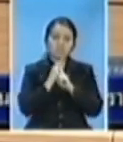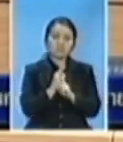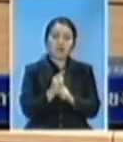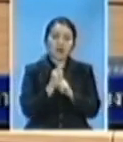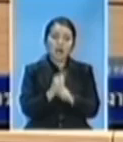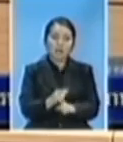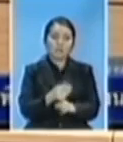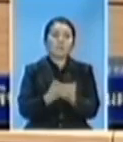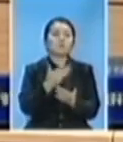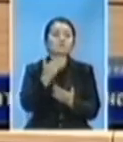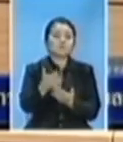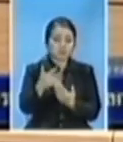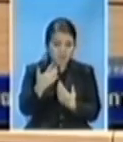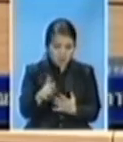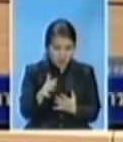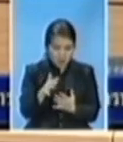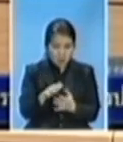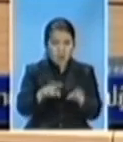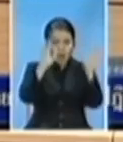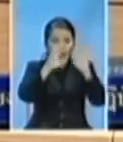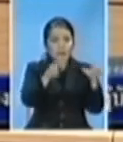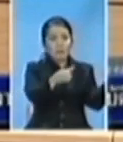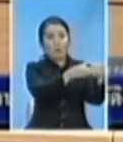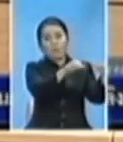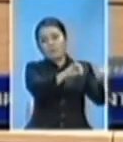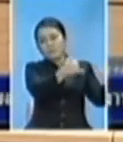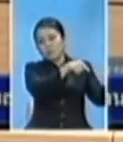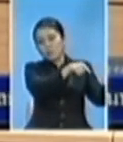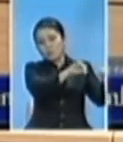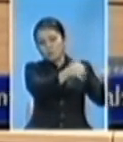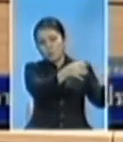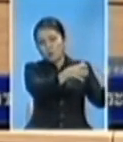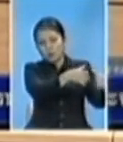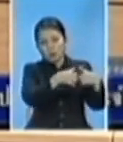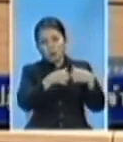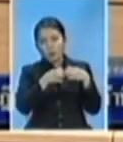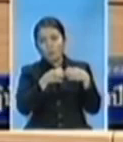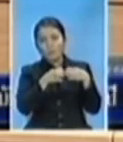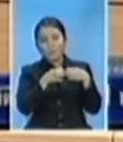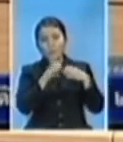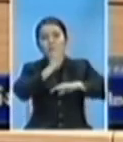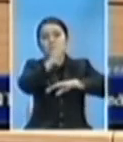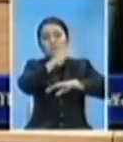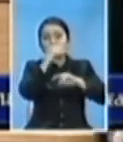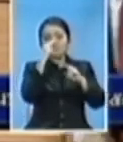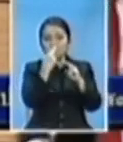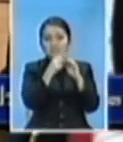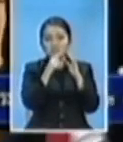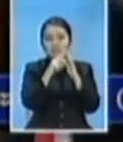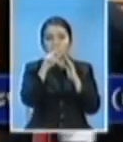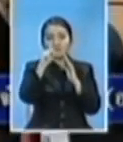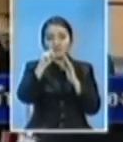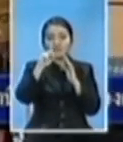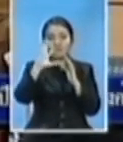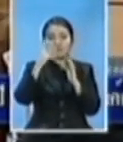พอรับเข้ามาก็เลยรับศัตรูมากลุ่มหนึ่งเลยกลุ่มเนชั่นนี่ไงล่ะครับท่านอยู่ในชั้นก่อนเปล่